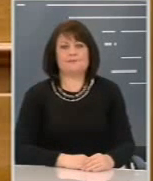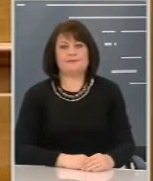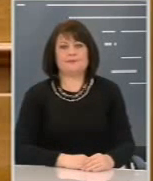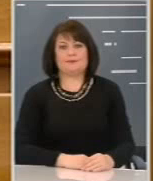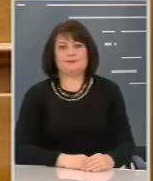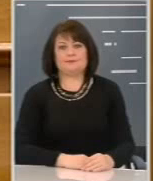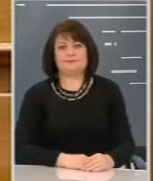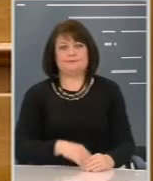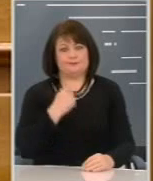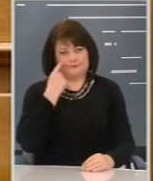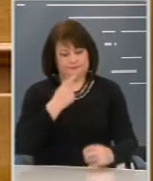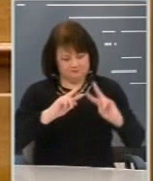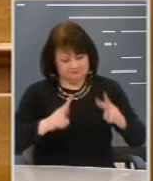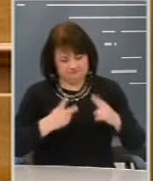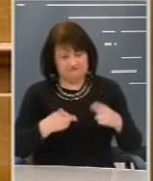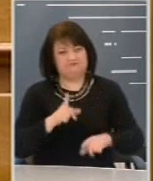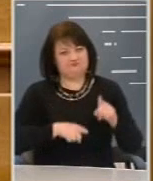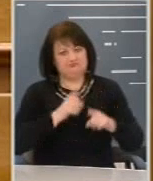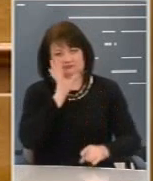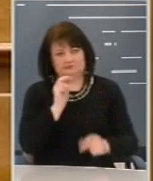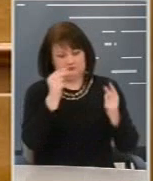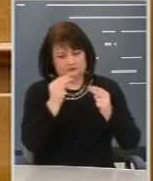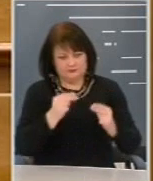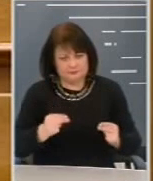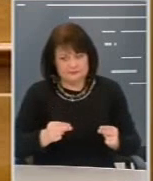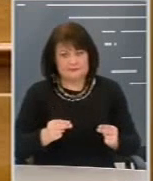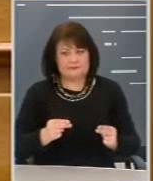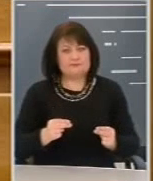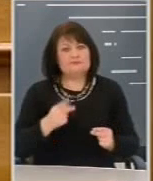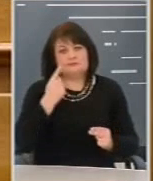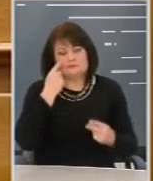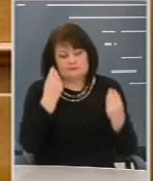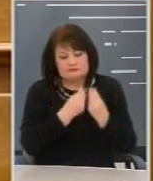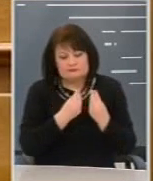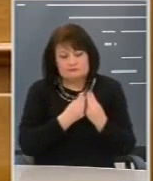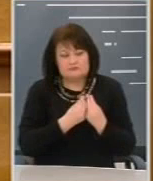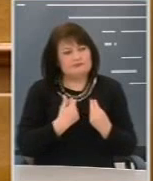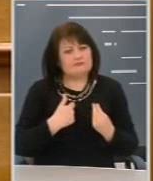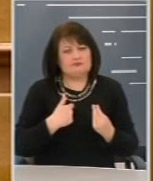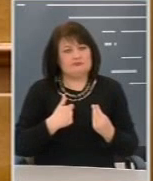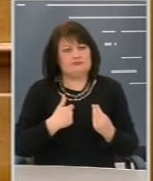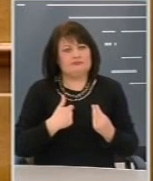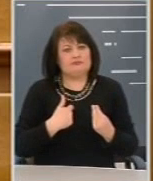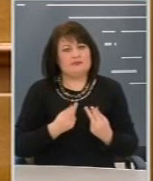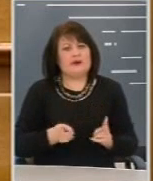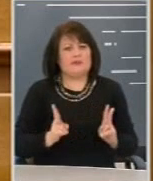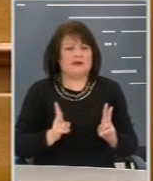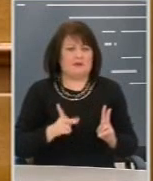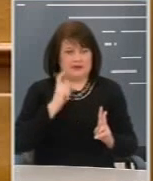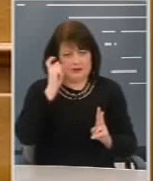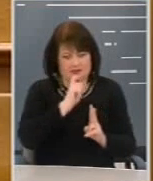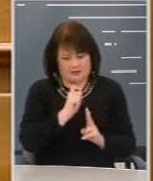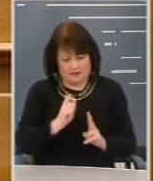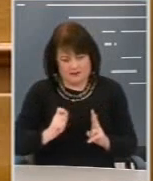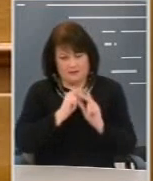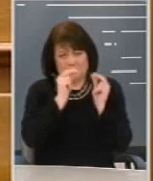Ευρέθηκαν αληθή και μη παραπλανητικά στοιχεία, ως εκ τούτου δεν θα υποβάλουν διαδικασίες επαλήθευσης. Στην έκθεσή μας δεν θα επιτρέπεται να χρησιμοποιηθεί για άλλους σκοπούς, ούτε να